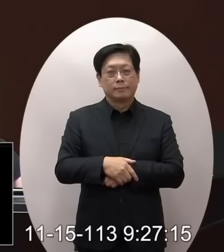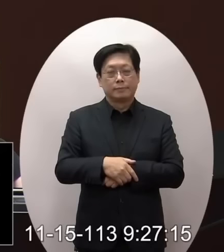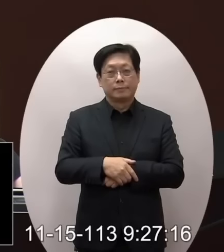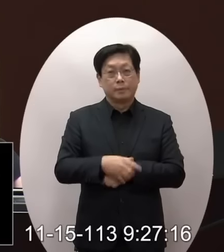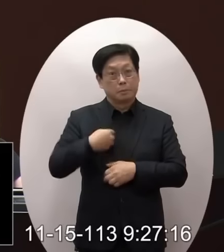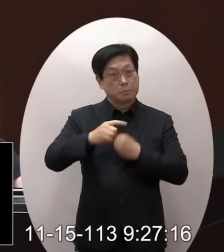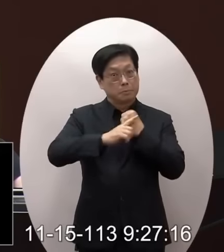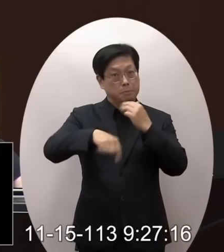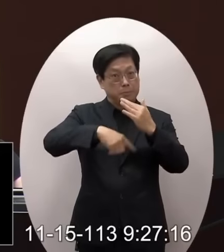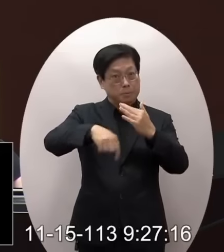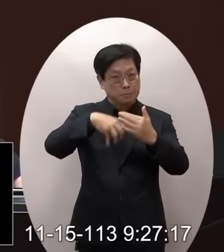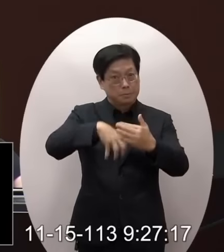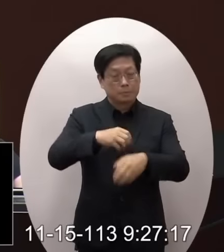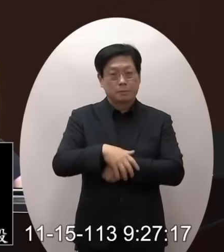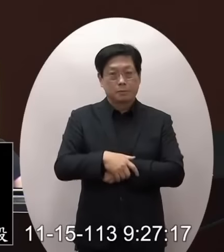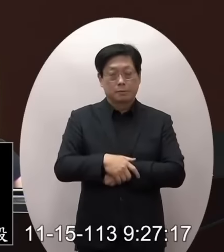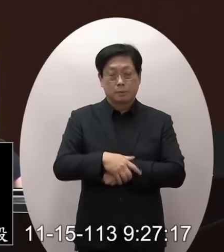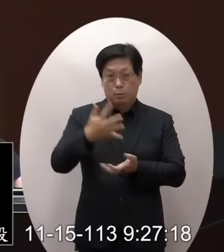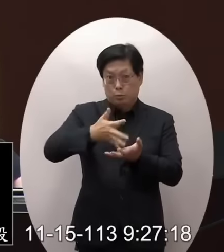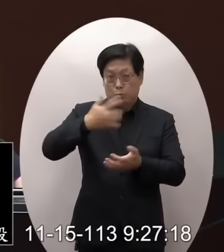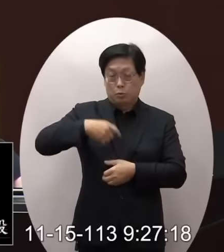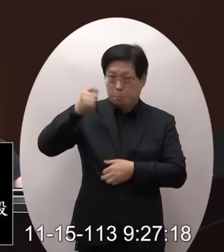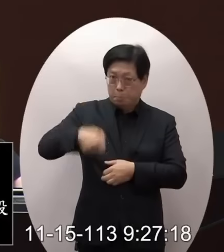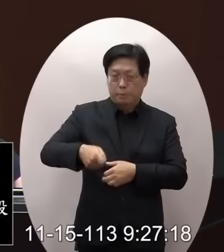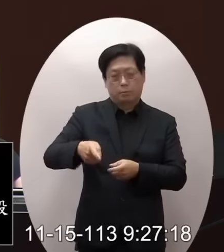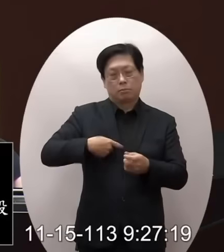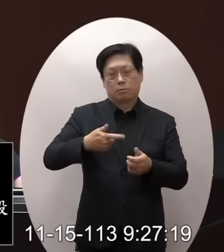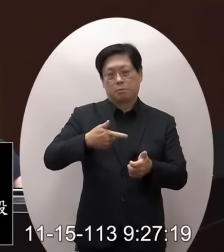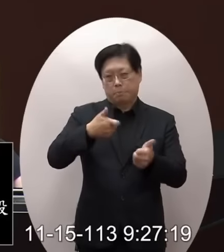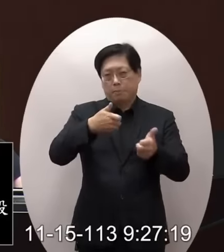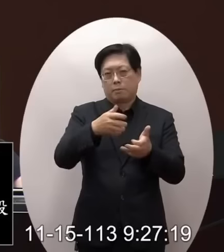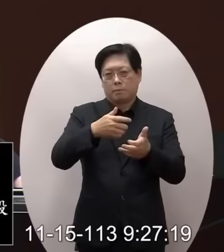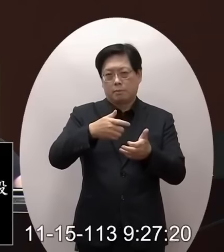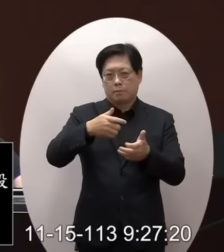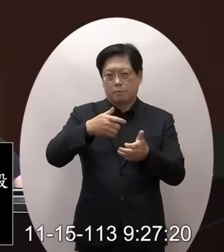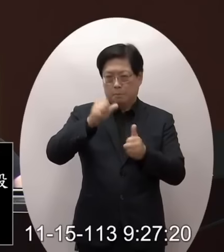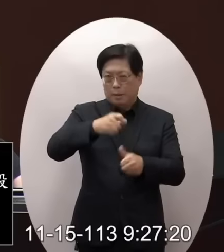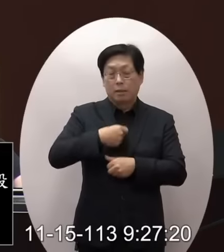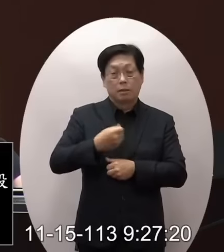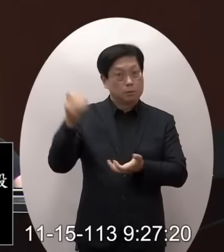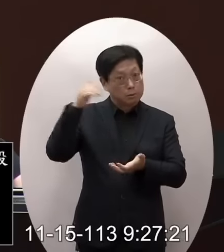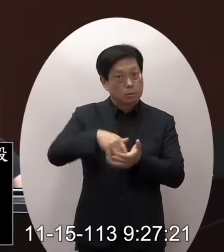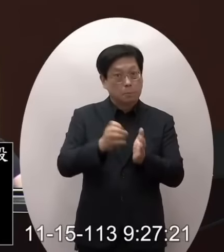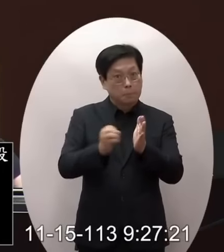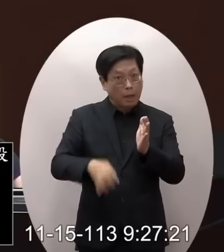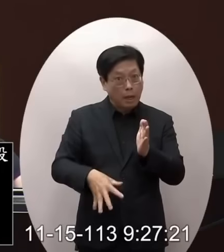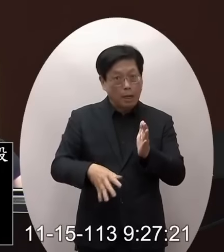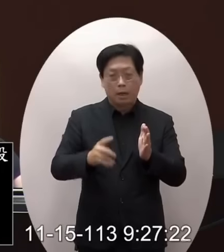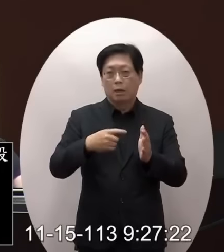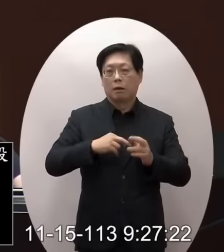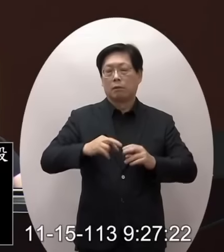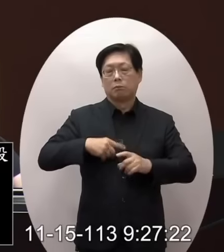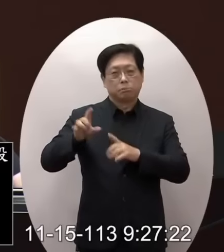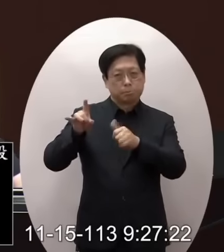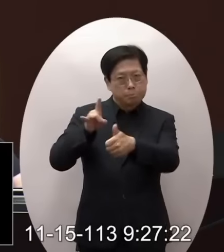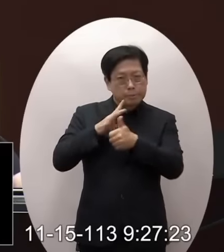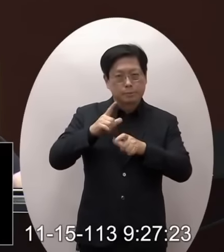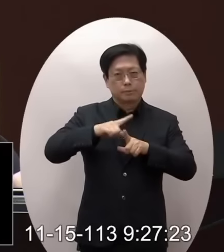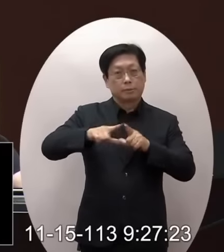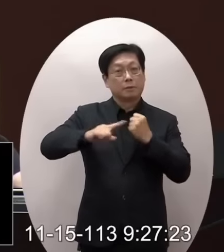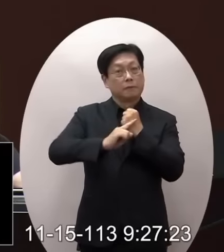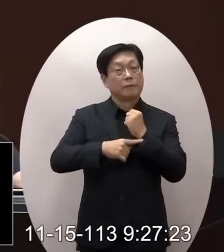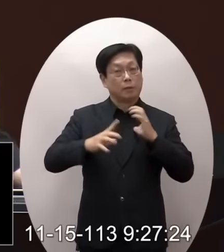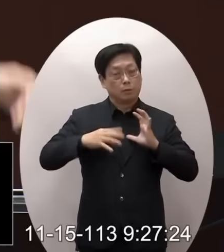我们的法院五度判死，最后判他免死，直接引述大法官的意见，